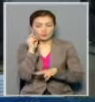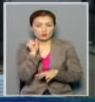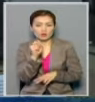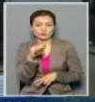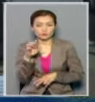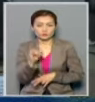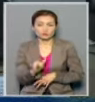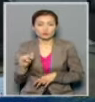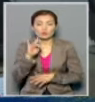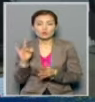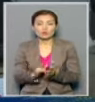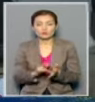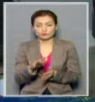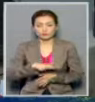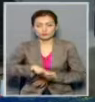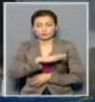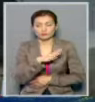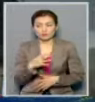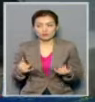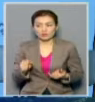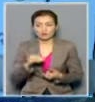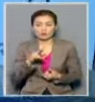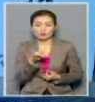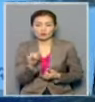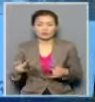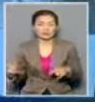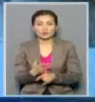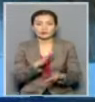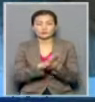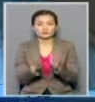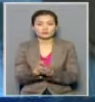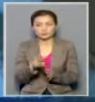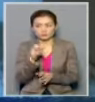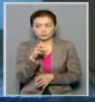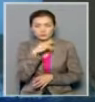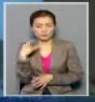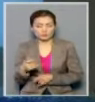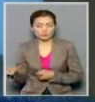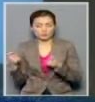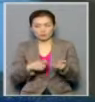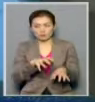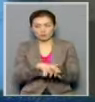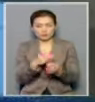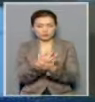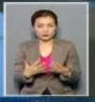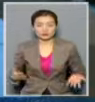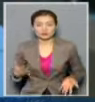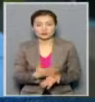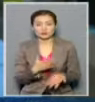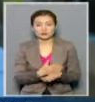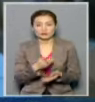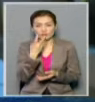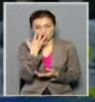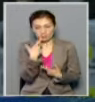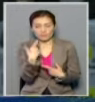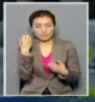Ақтөбе, Орал қалалары мен Шығыс Қазақстанда өткен. Атырауда алғаш рет ұйымдастырылған Беларусь жәрменкесінде аяқ киімнің сан түрі бар. Түсі мен стилі де